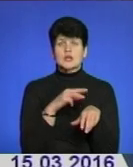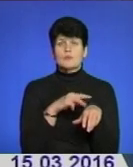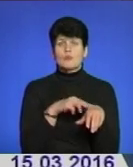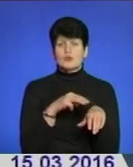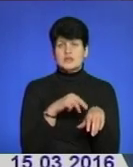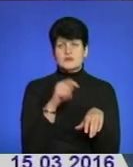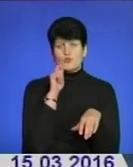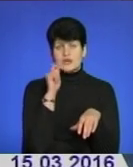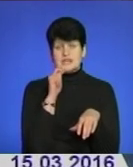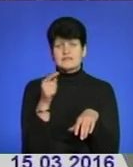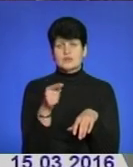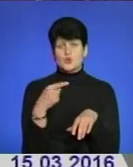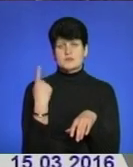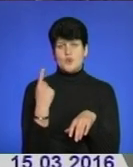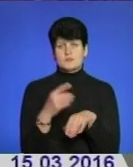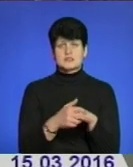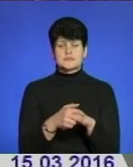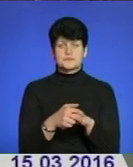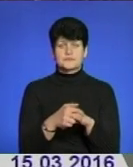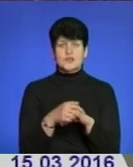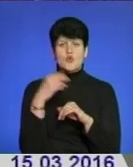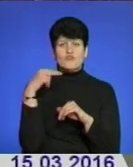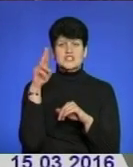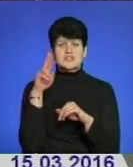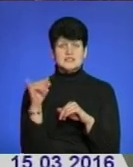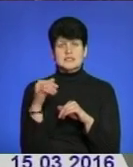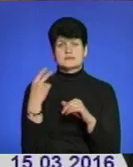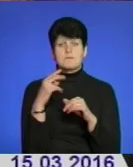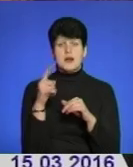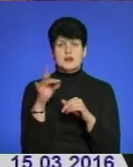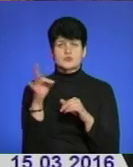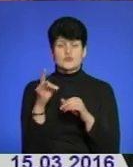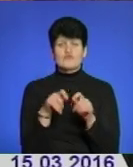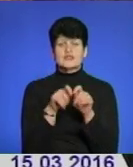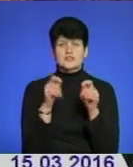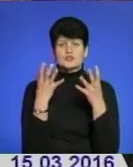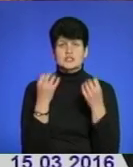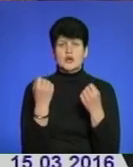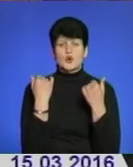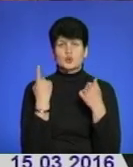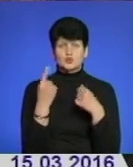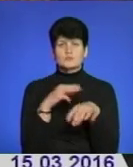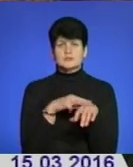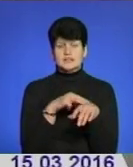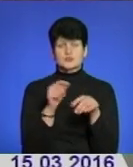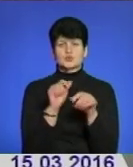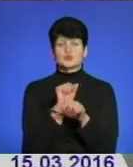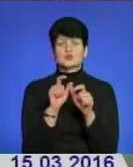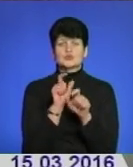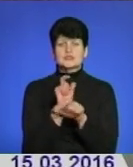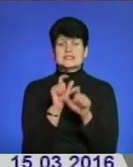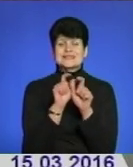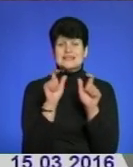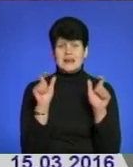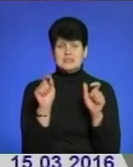України в Тернопільській області. У Вишнівці Збаразького району відкрито ще одну поліцейську станцію. Мешканці містечка та навколишніх